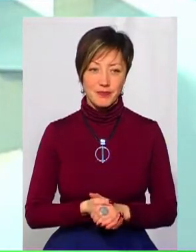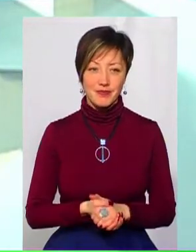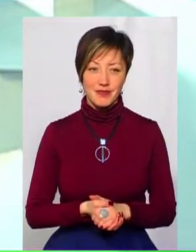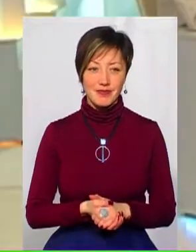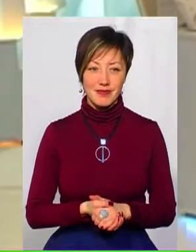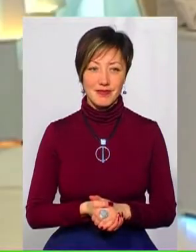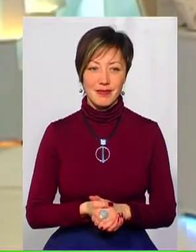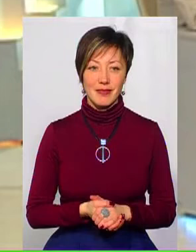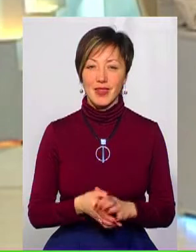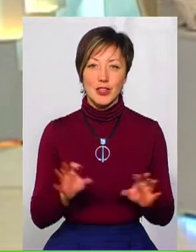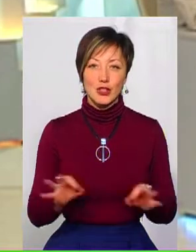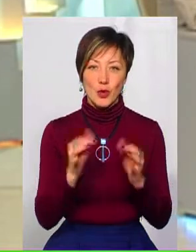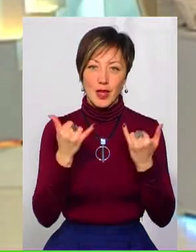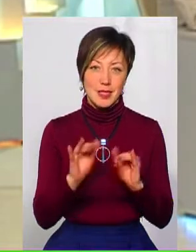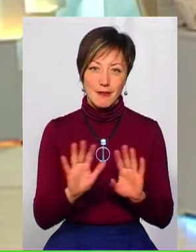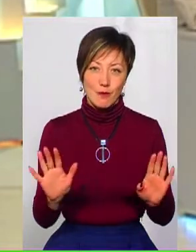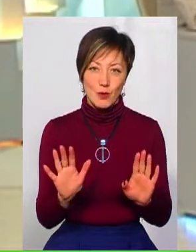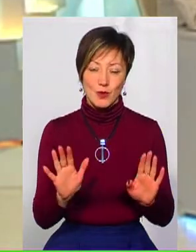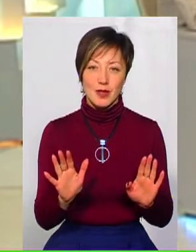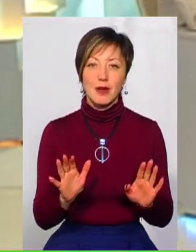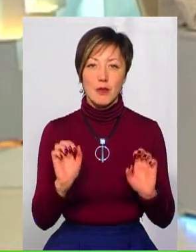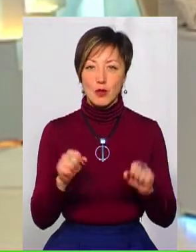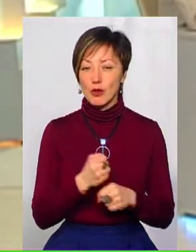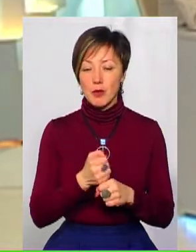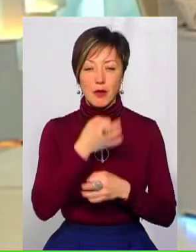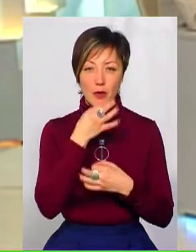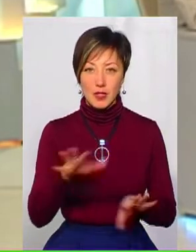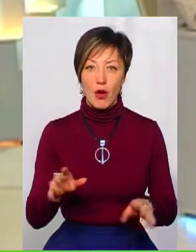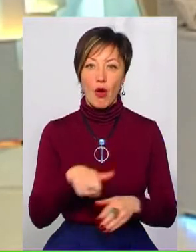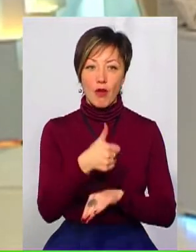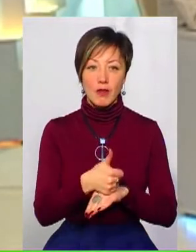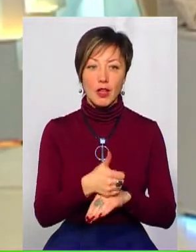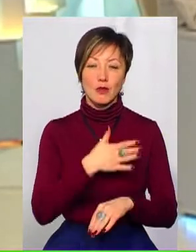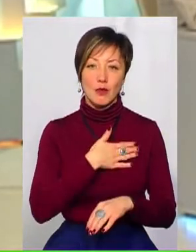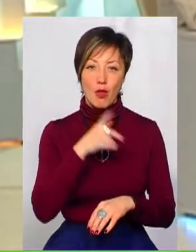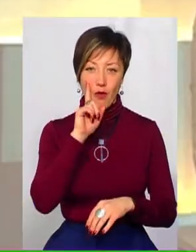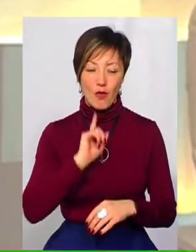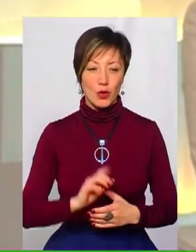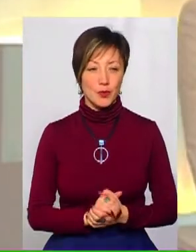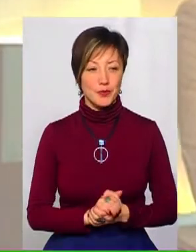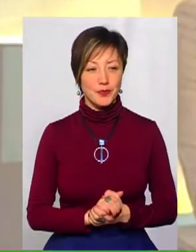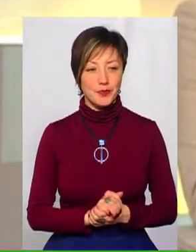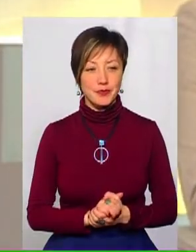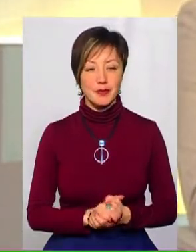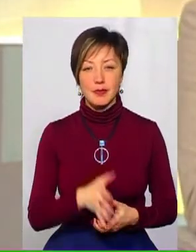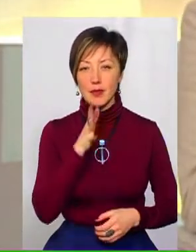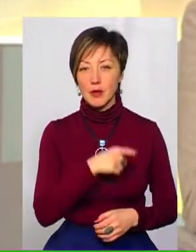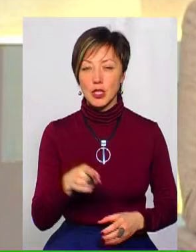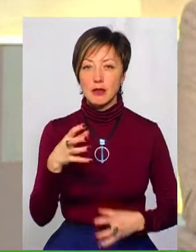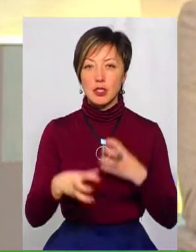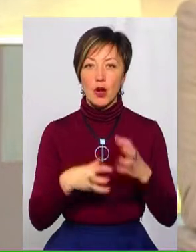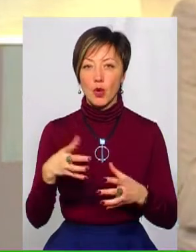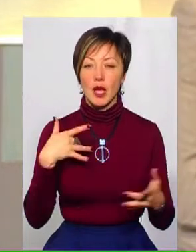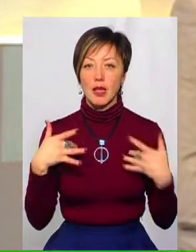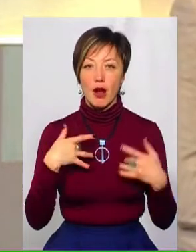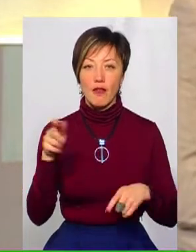я нічому не дивуюся, що відбувається. Можна робити по-всякому. Головне, щоб тобі отут було комфортно. Під час міжнародного театрального фестивалю,